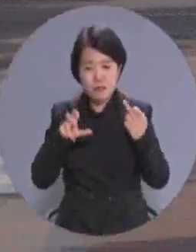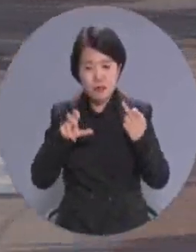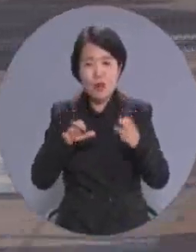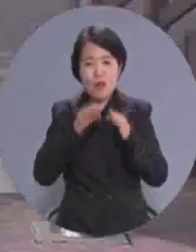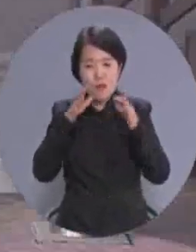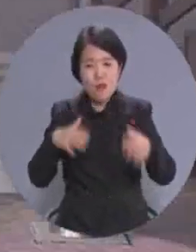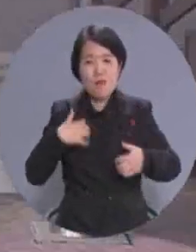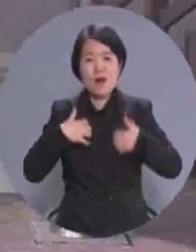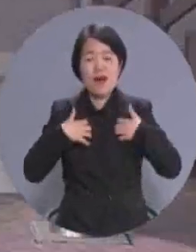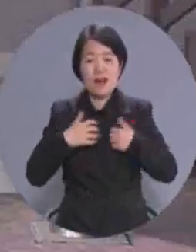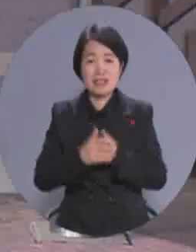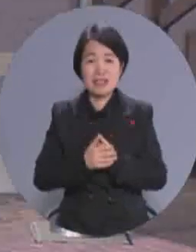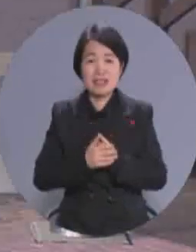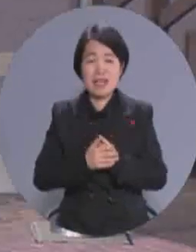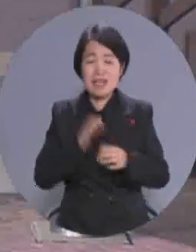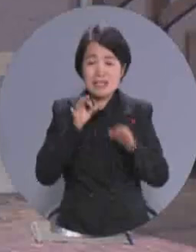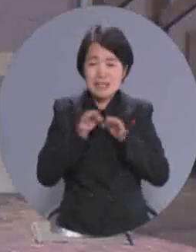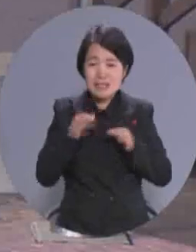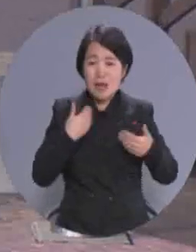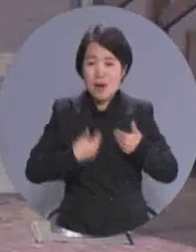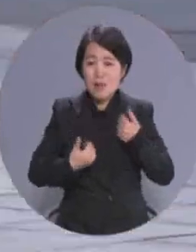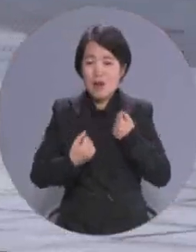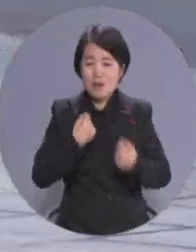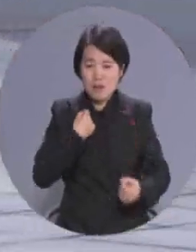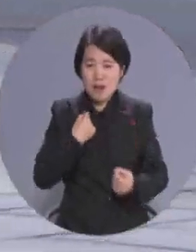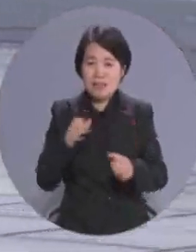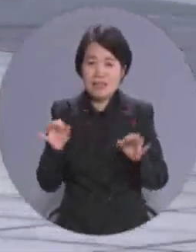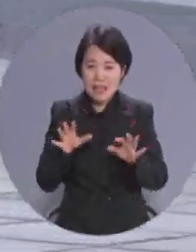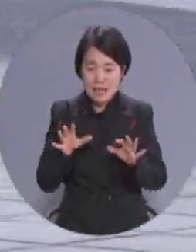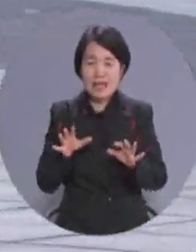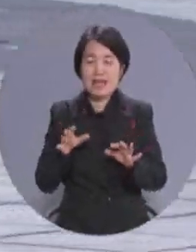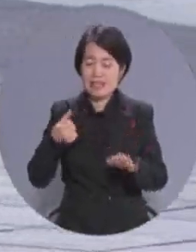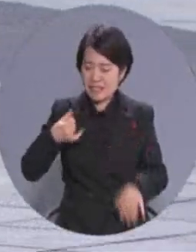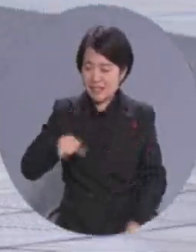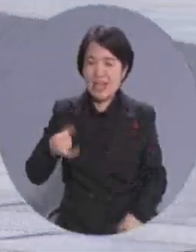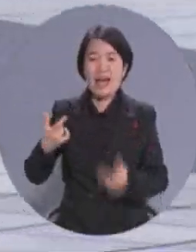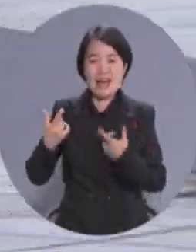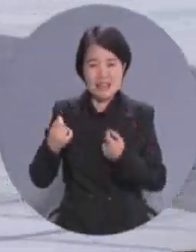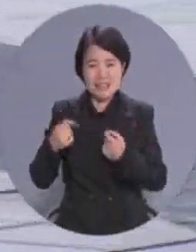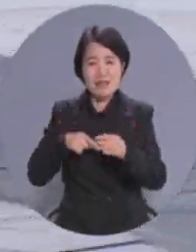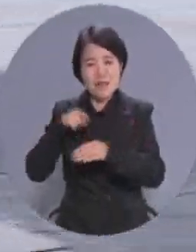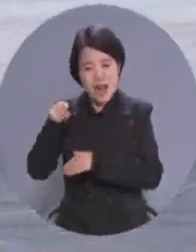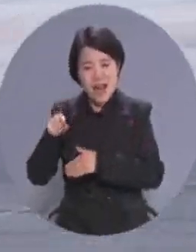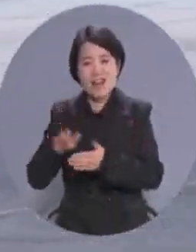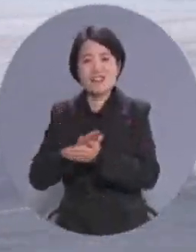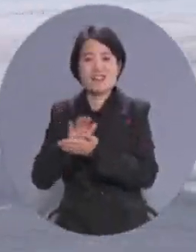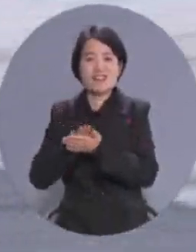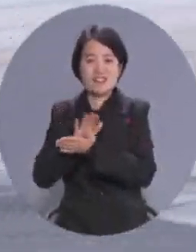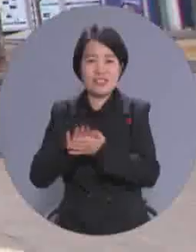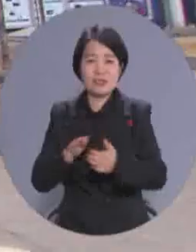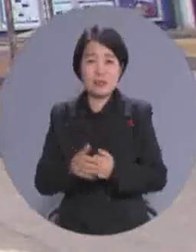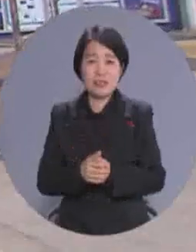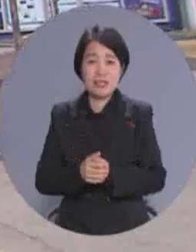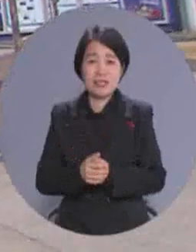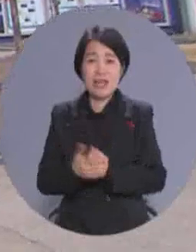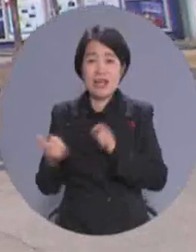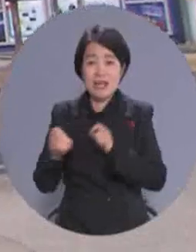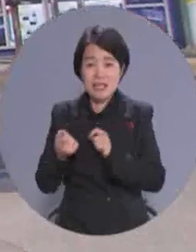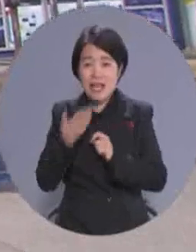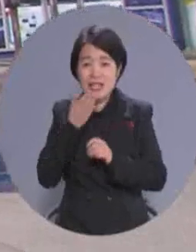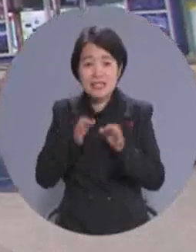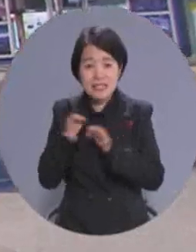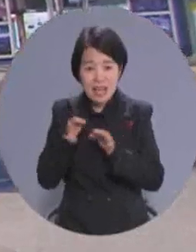반가웠습니다. 장사 준비로 바쁜 틈에도 잠시 시간을 내 아이들과 밖으로 나왔습니다. 이 근간에 식장을